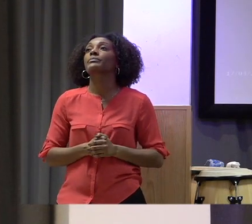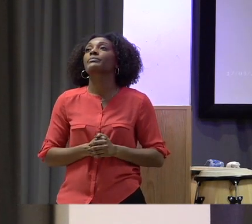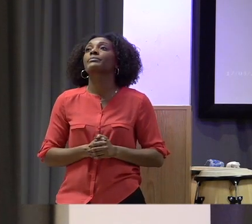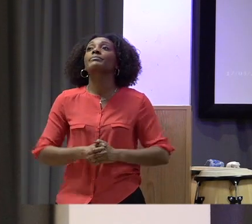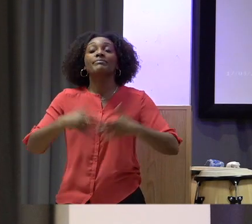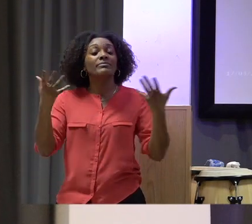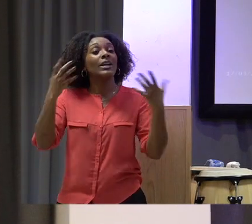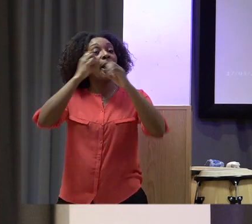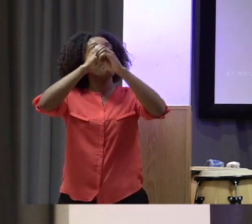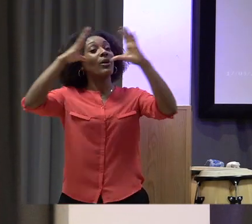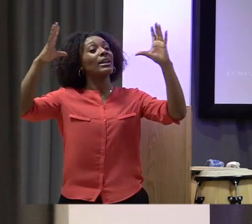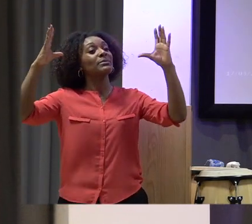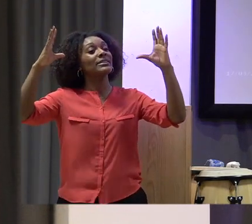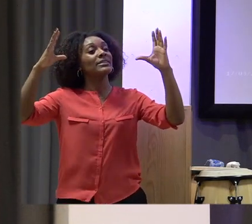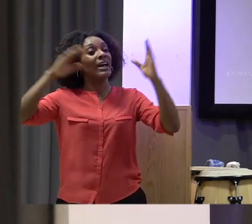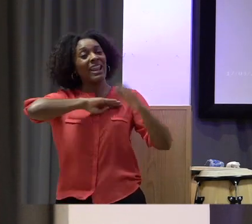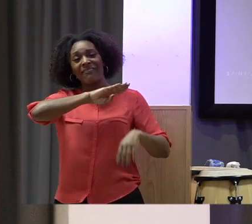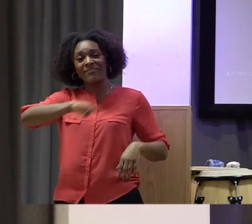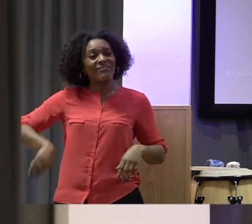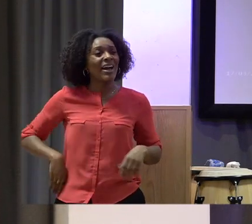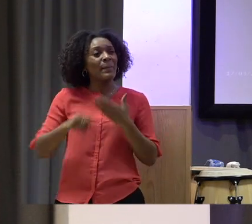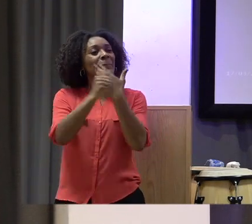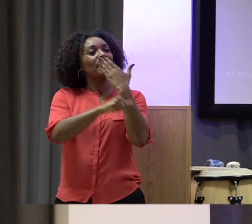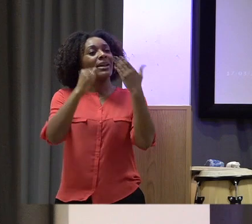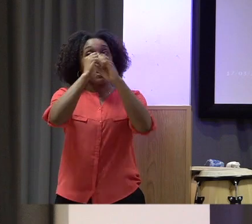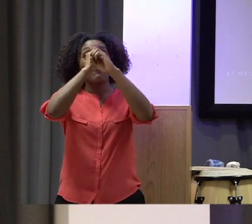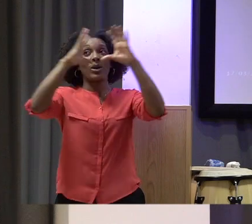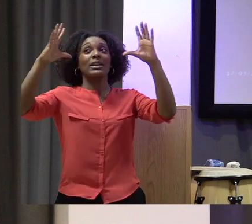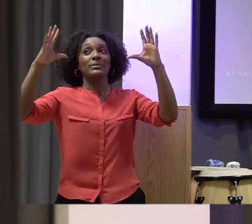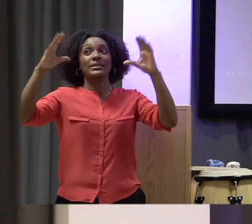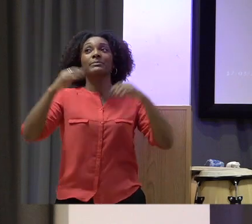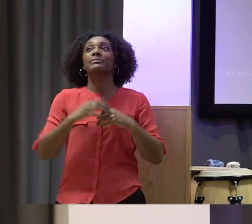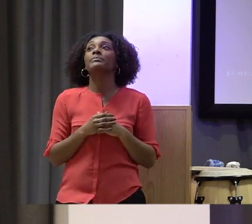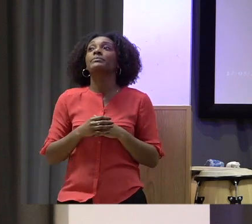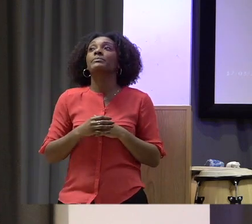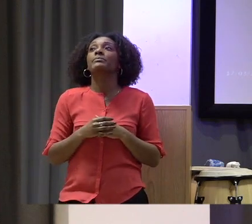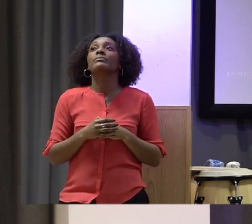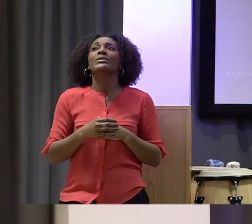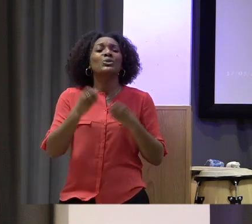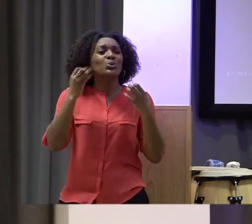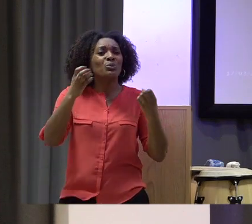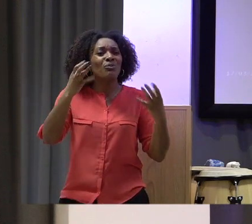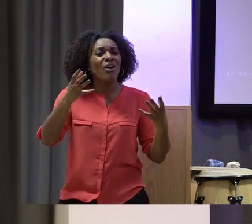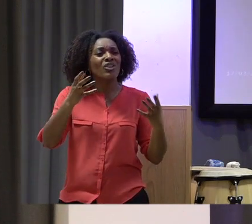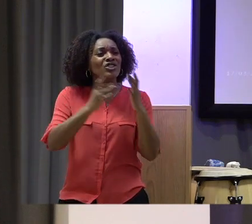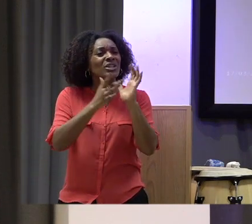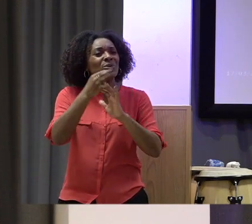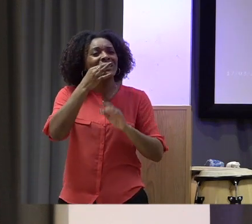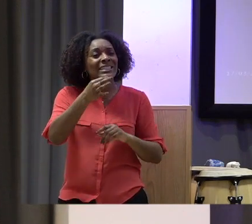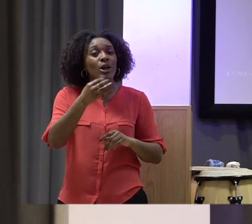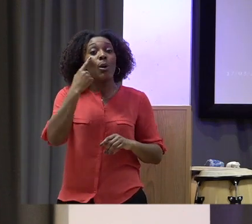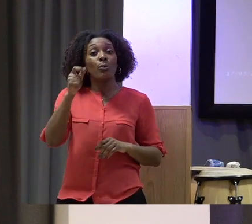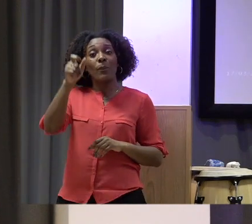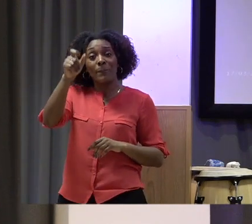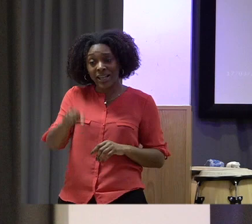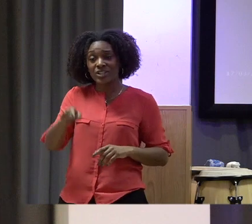Dans l'Apocalypse, les 2 premiers chapitres, nous avons très souvent cette expression « à celui qui vaincra ». À celui qui vaincra. Jésus le dit plusieurs fois.